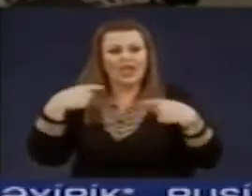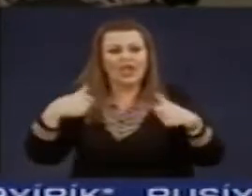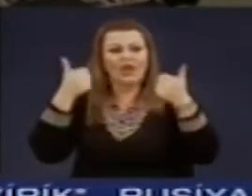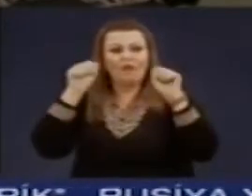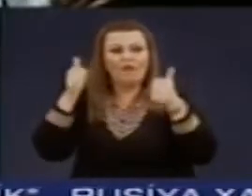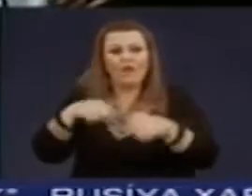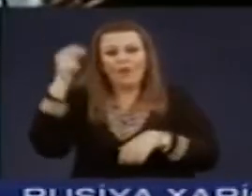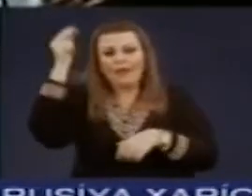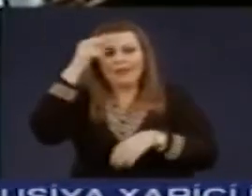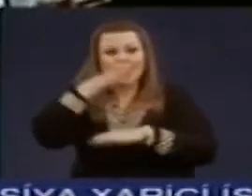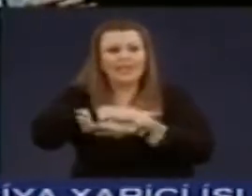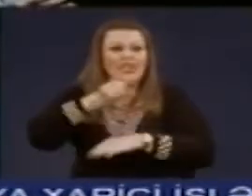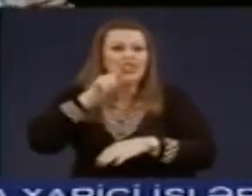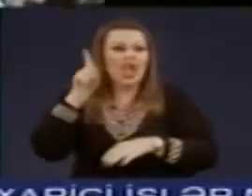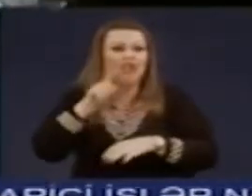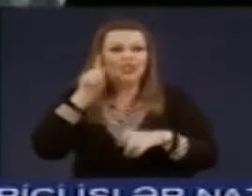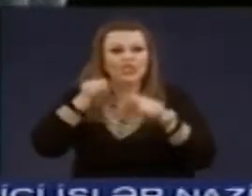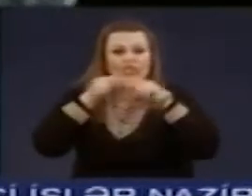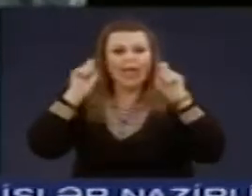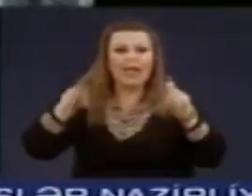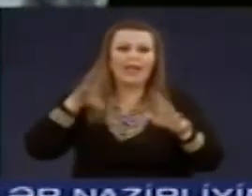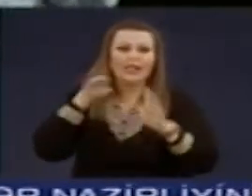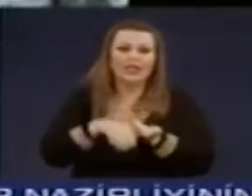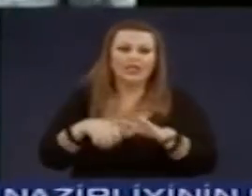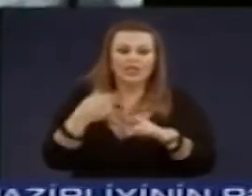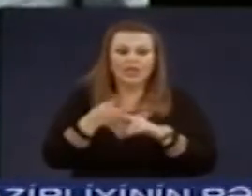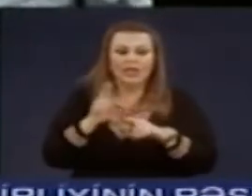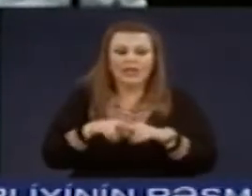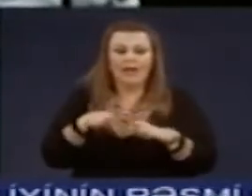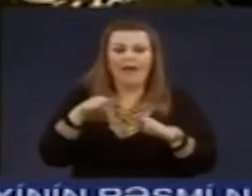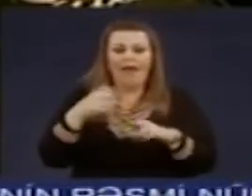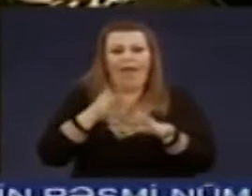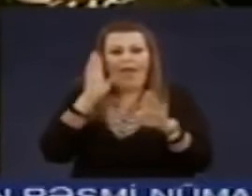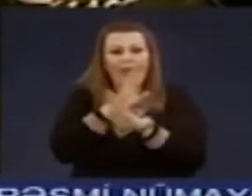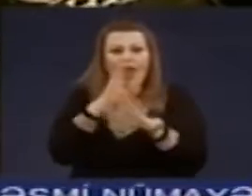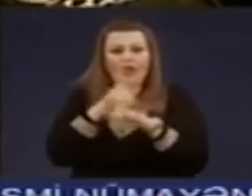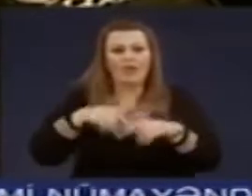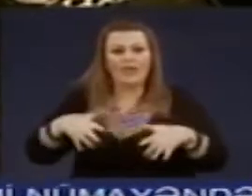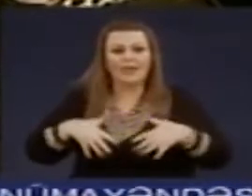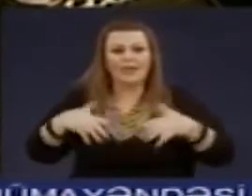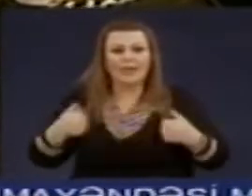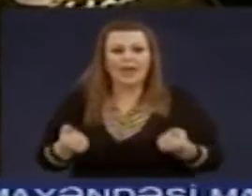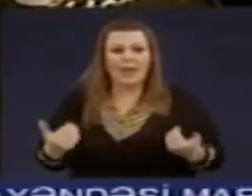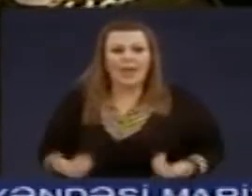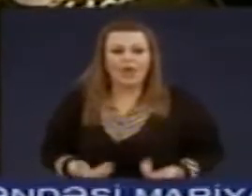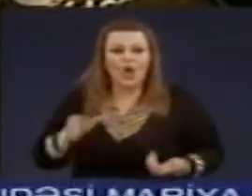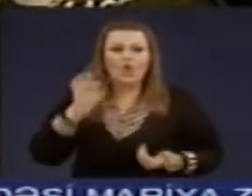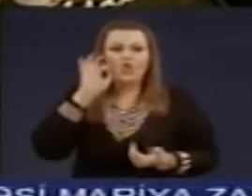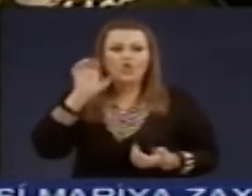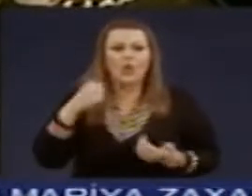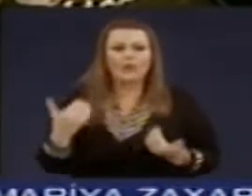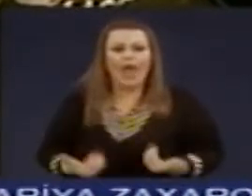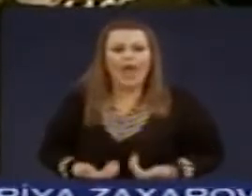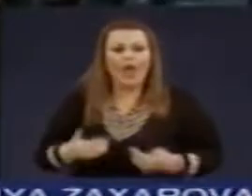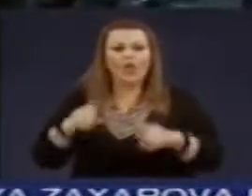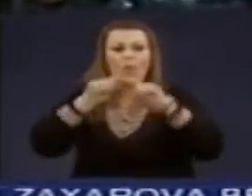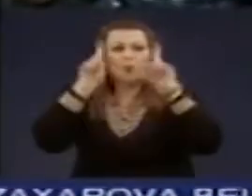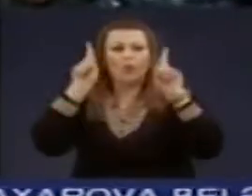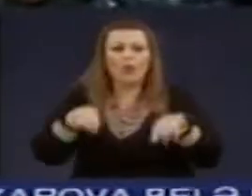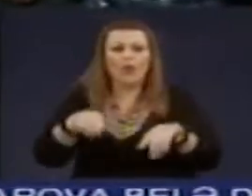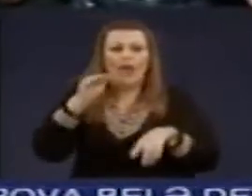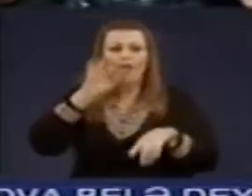təhsil və gənclərin innovativ yaradıcılığı, ekologiya və sağlam həyat tərzi və sosial həyatdır. Ümumi mükafat fondu 4000